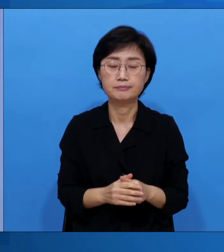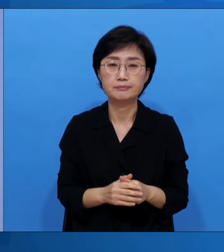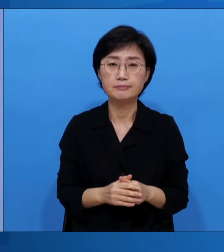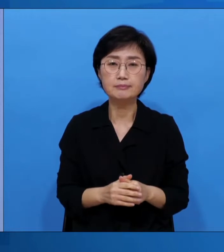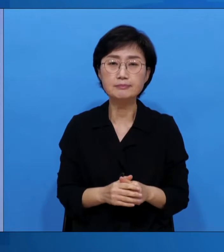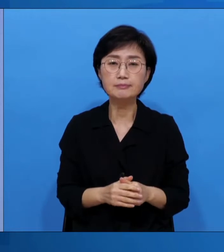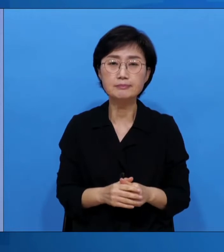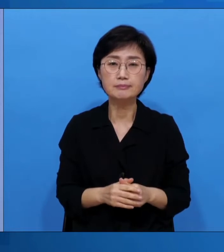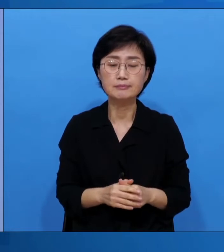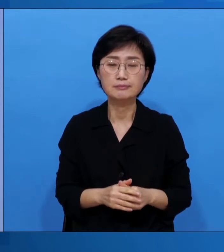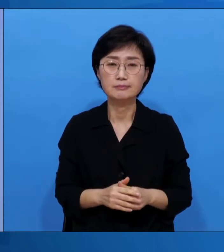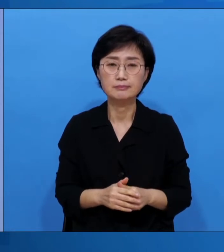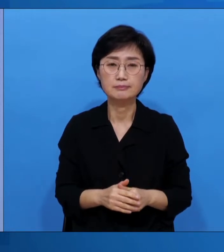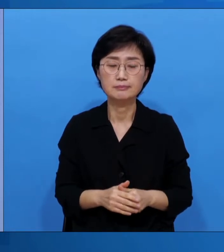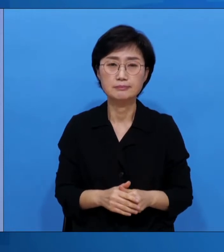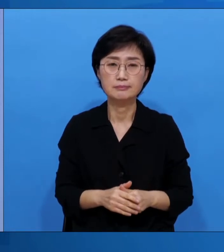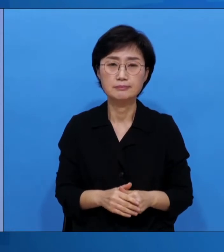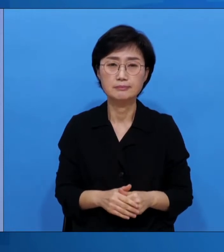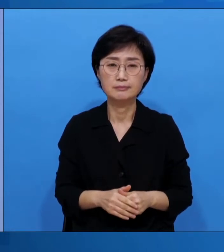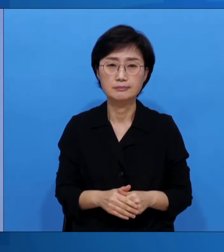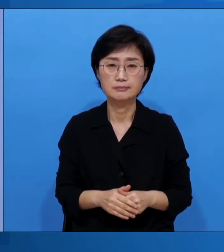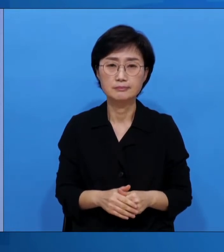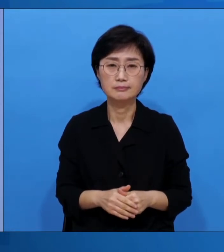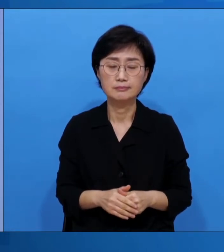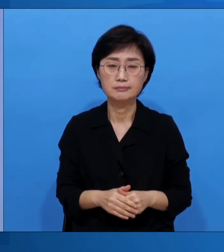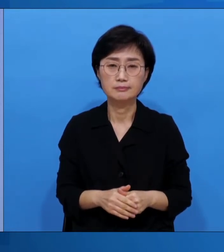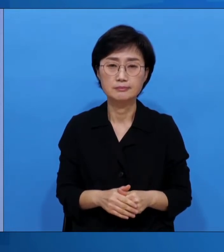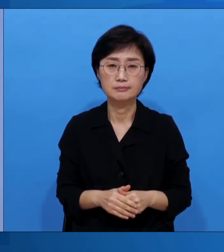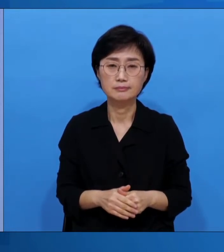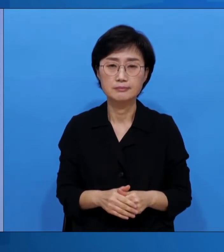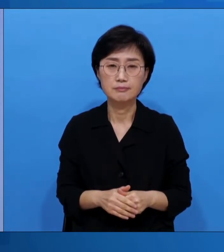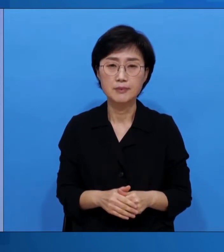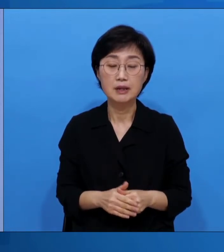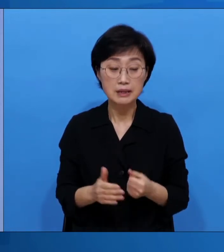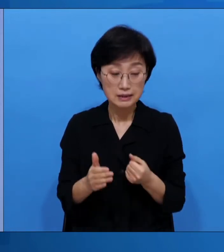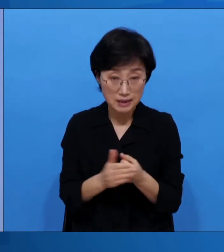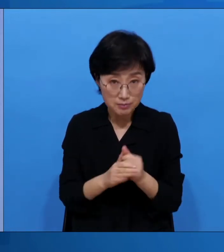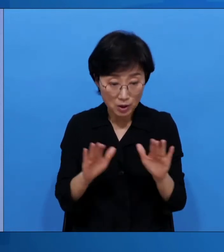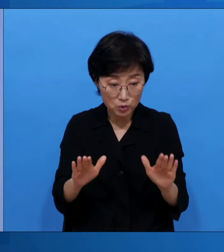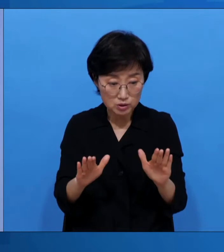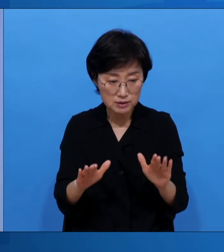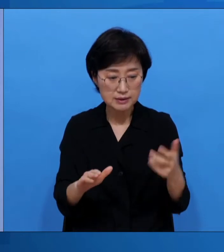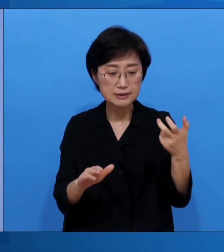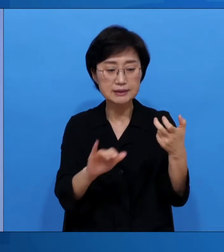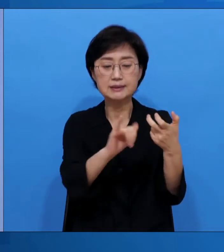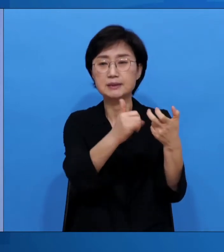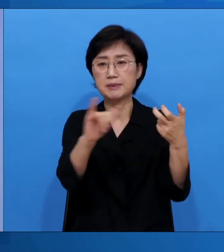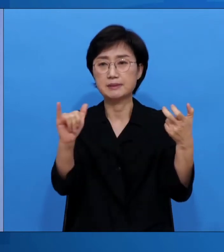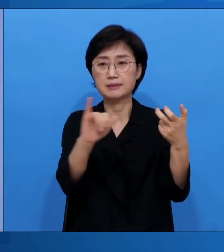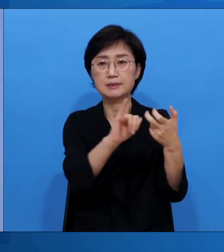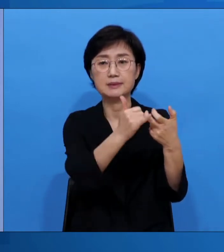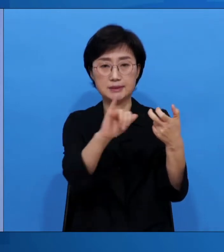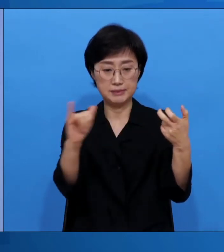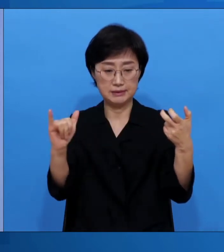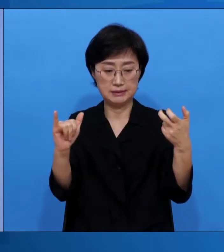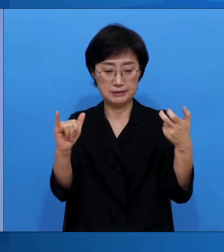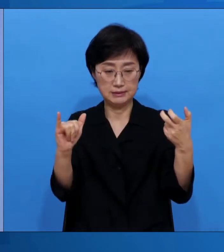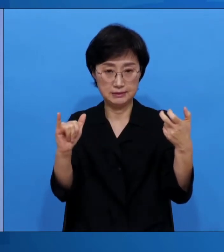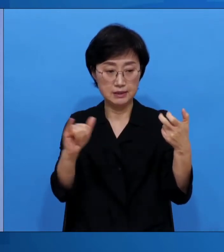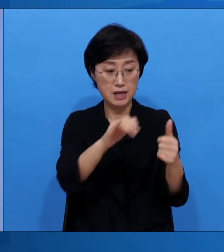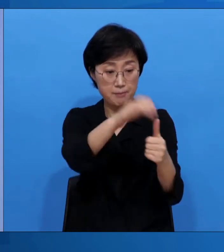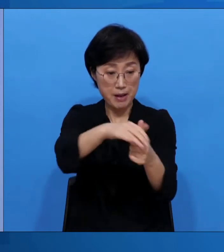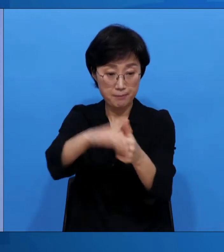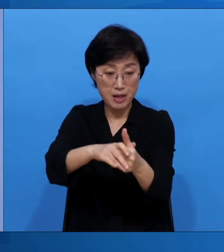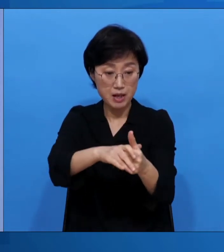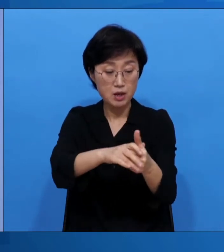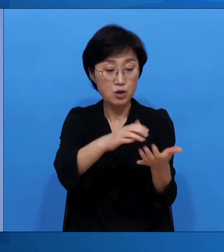have the strength to move the earth, and that is evangelism. 그래서 70인을 세운 겁니다. And that's why he raised up the 70 workers 70지역 살리라고. to save